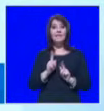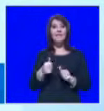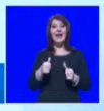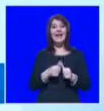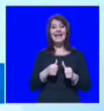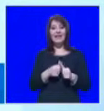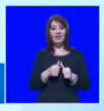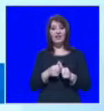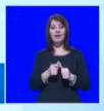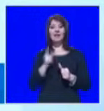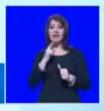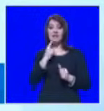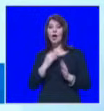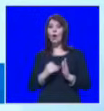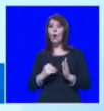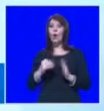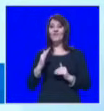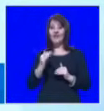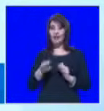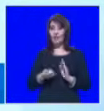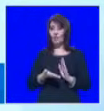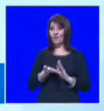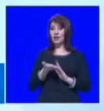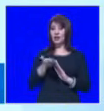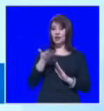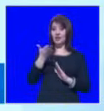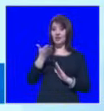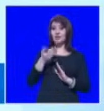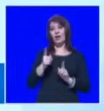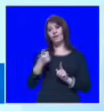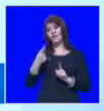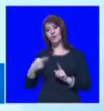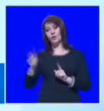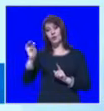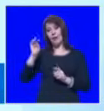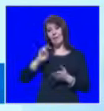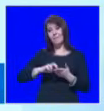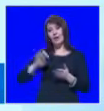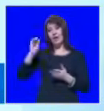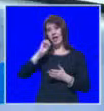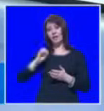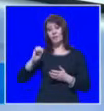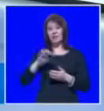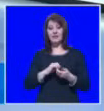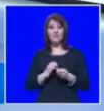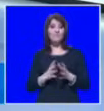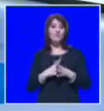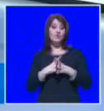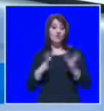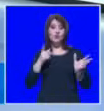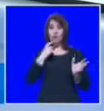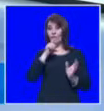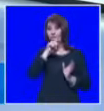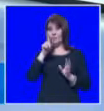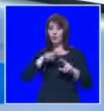по депозитите да се увеличат, така както е и в останалите банки в Европейския съюз. Много въпроси останаха, господин Гюров.